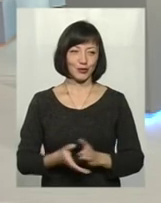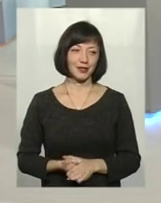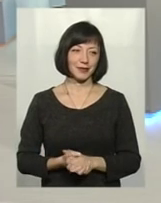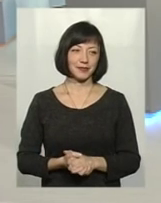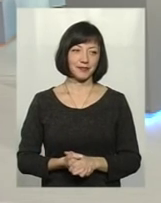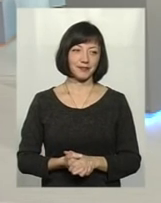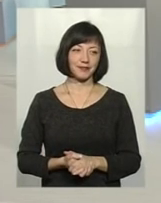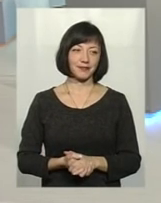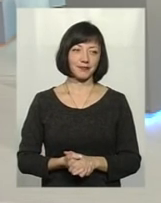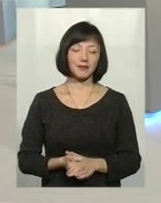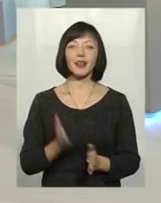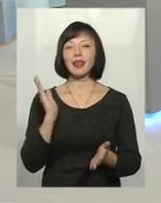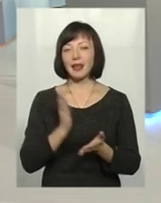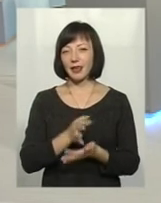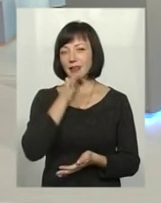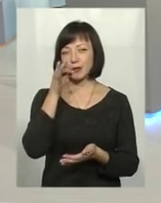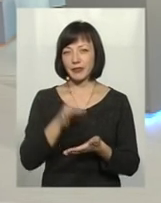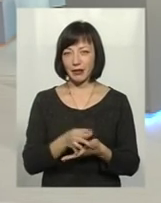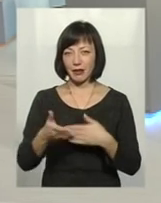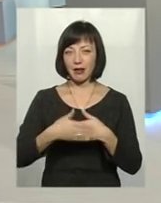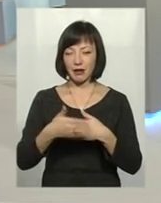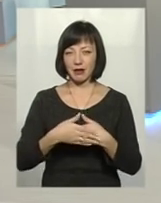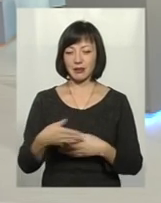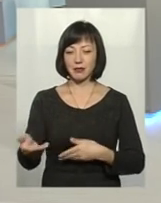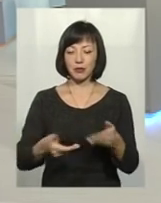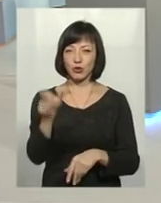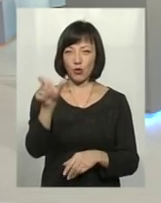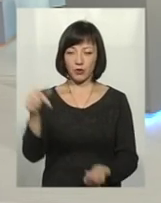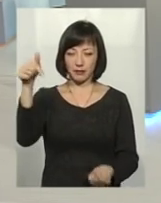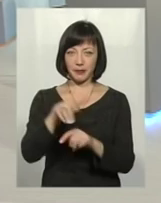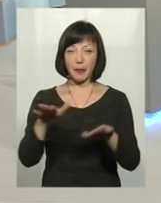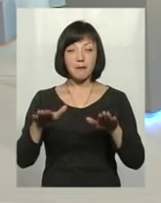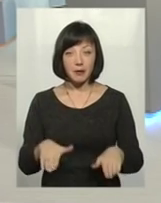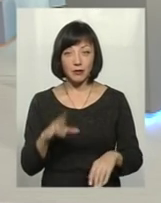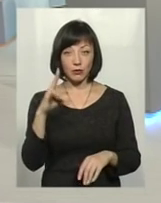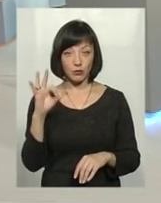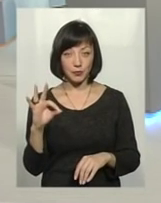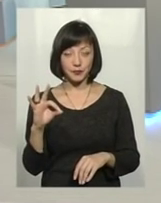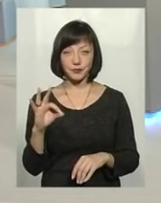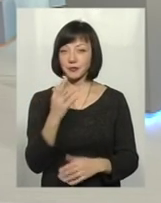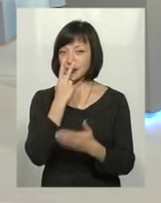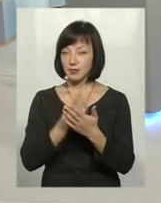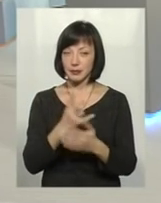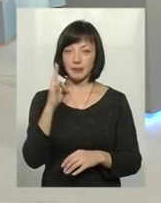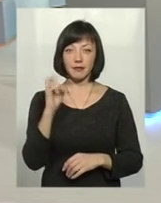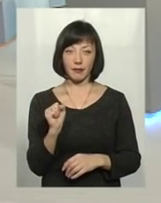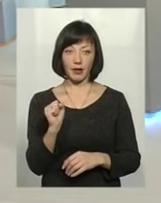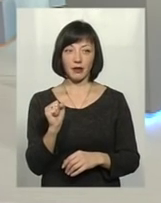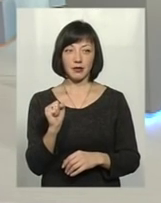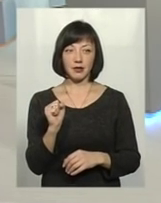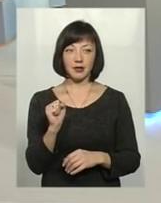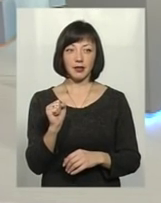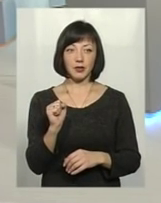звичайно, передбачена відповідальність пішохода за перехід в невстановленому місці. Але навіть зважаючи на